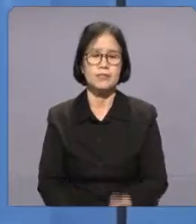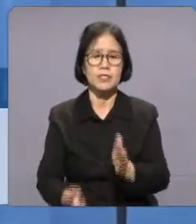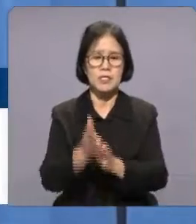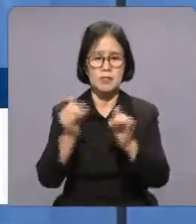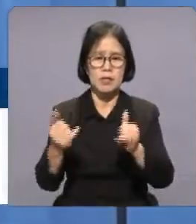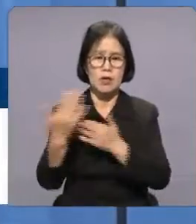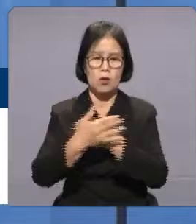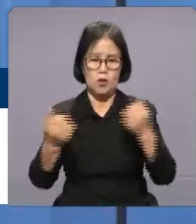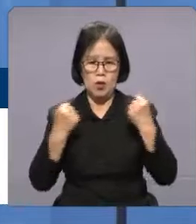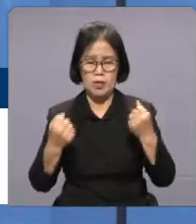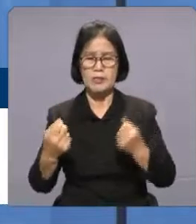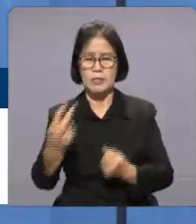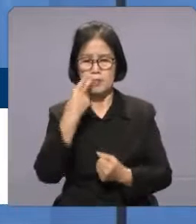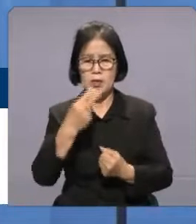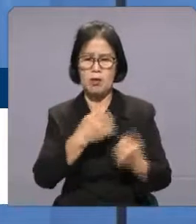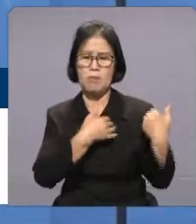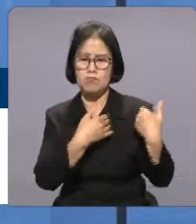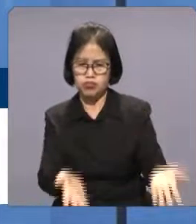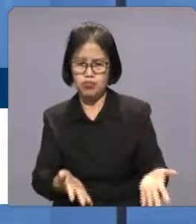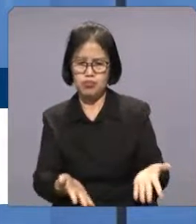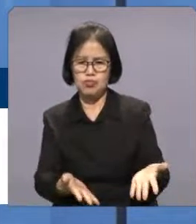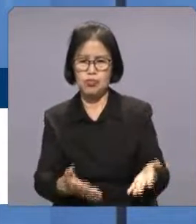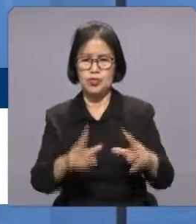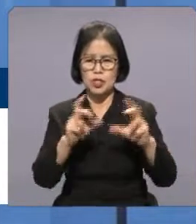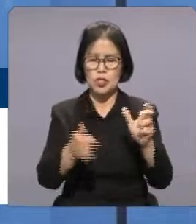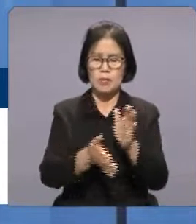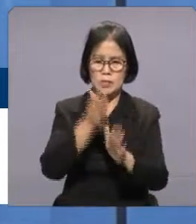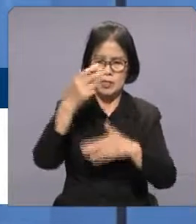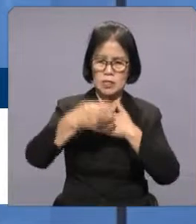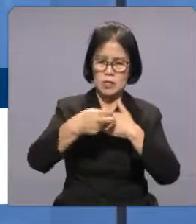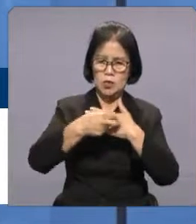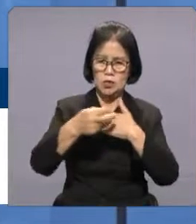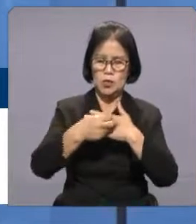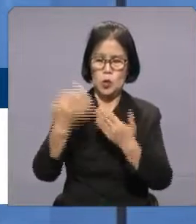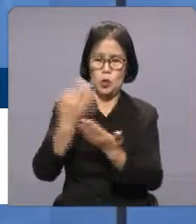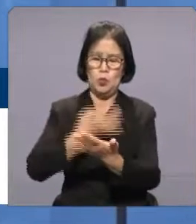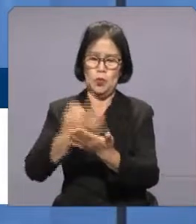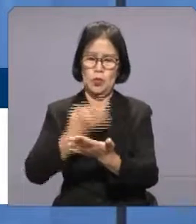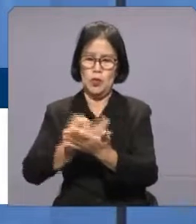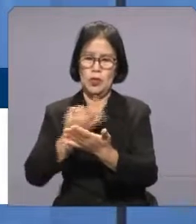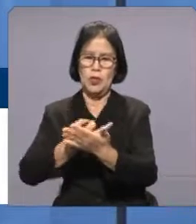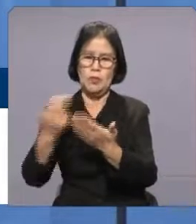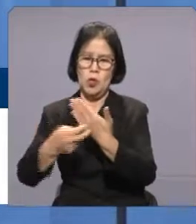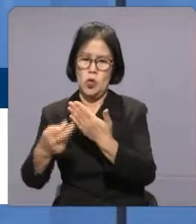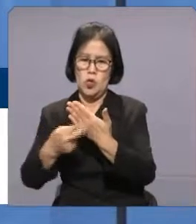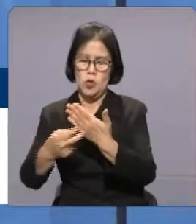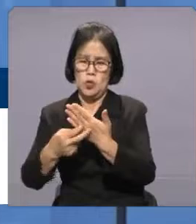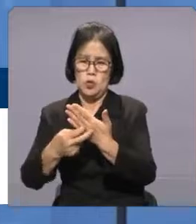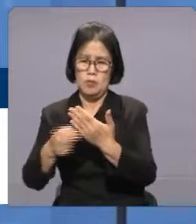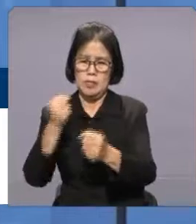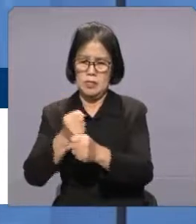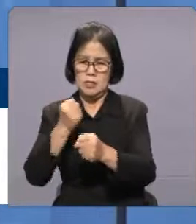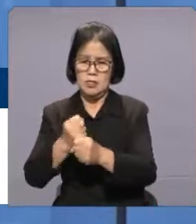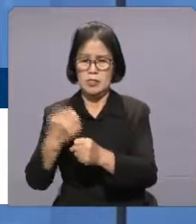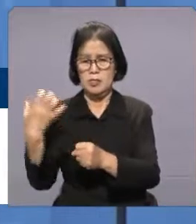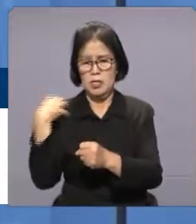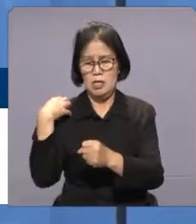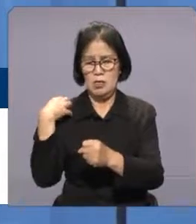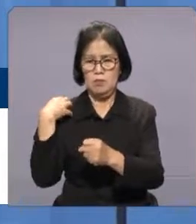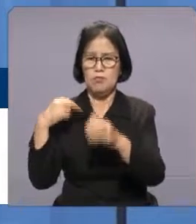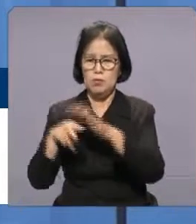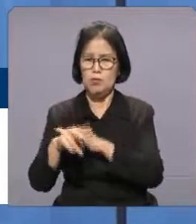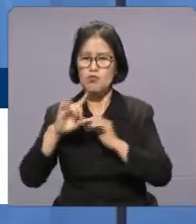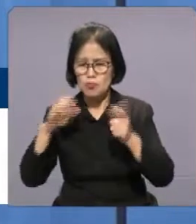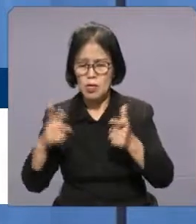시민의 건강과 생명을 생명을 내팽개치고 성남시 의료원을 돈벌이 병원으로 전락시키겠다는 것은 책임의 피를